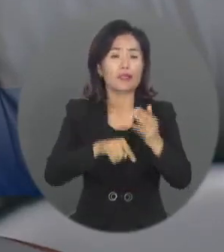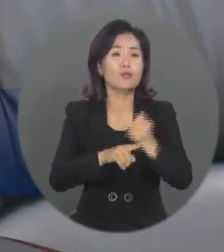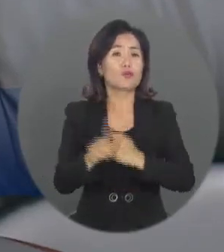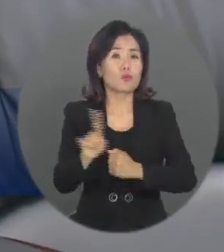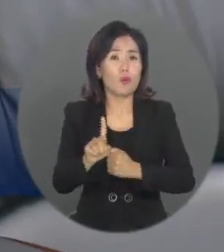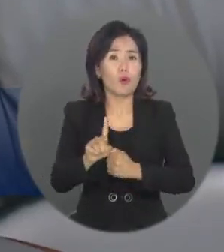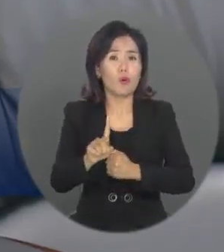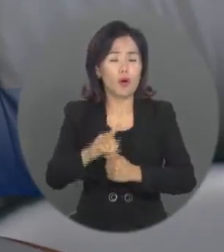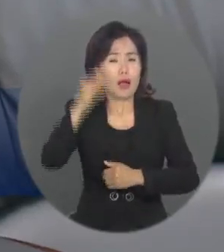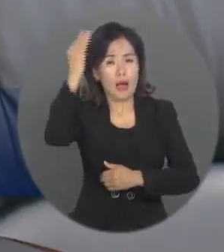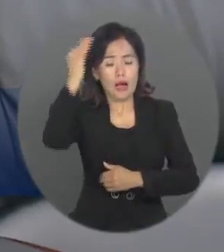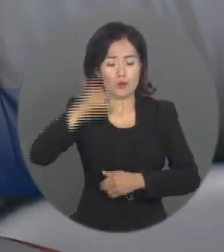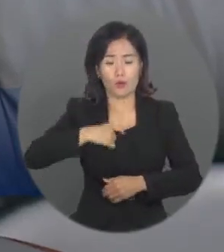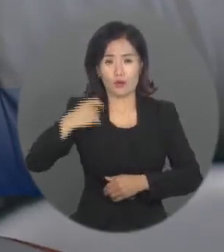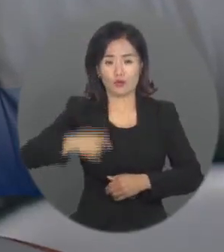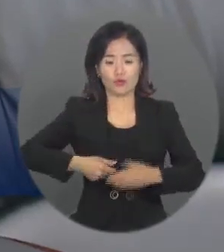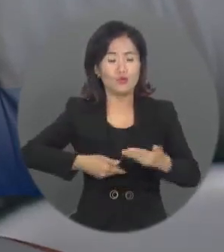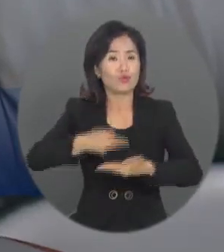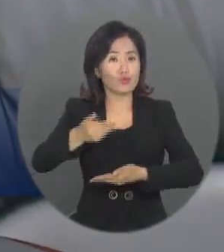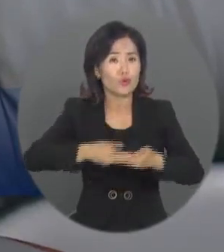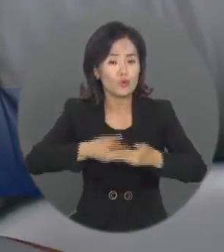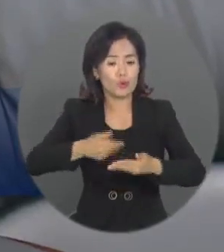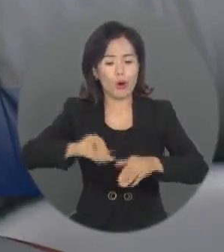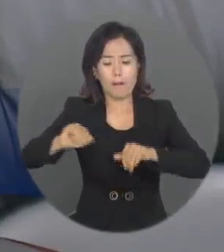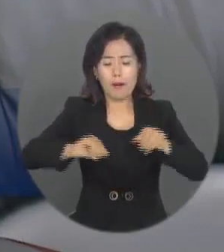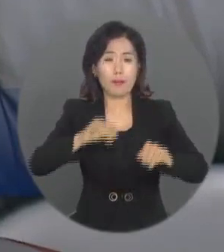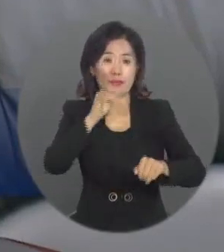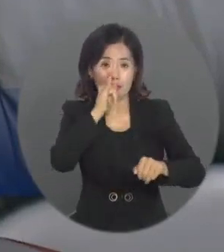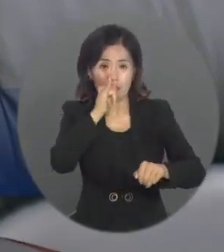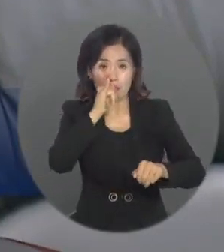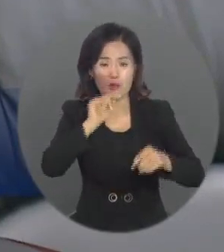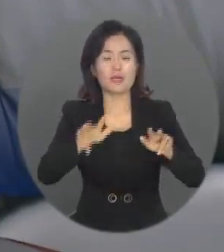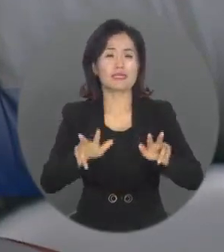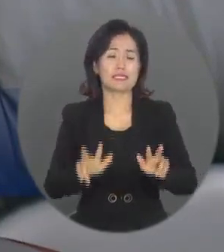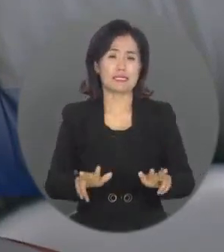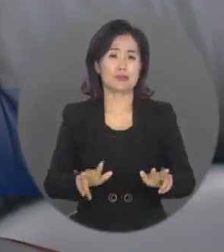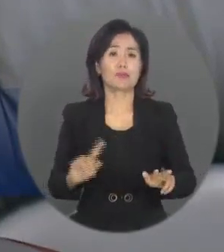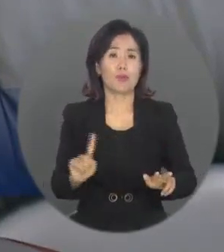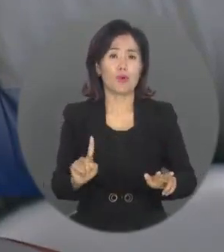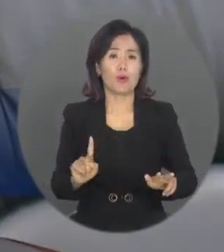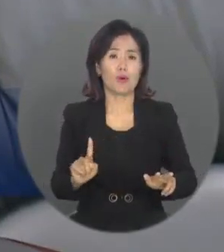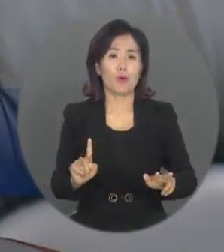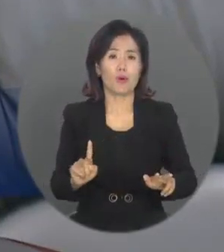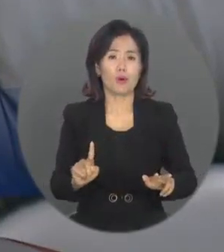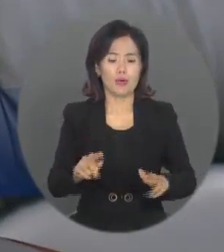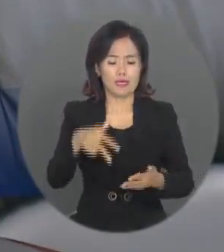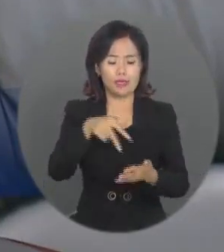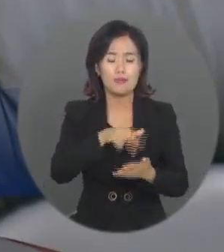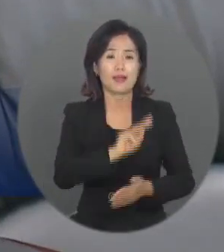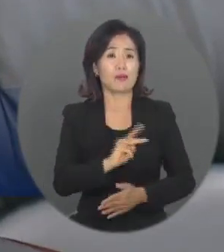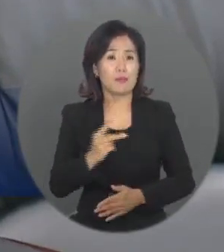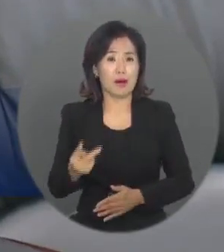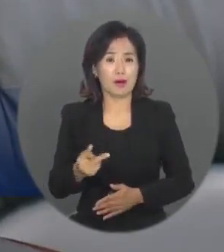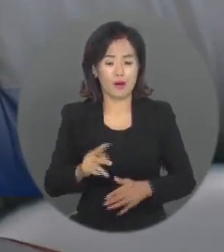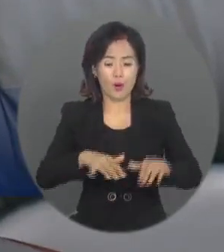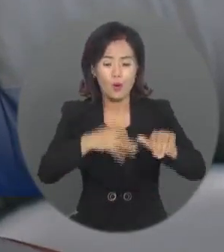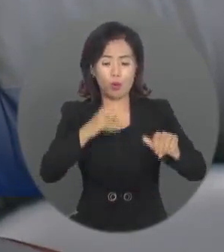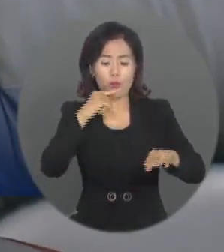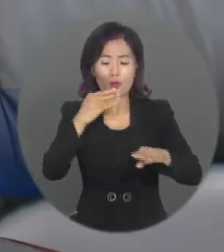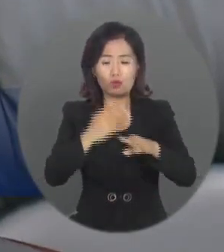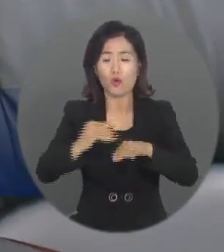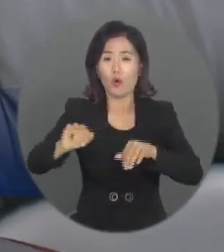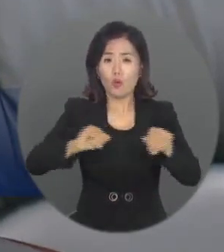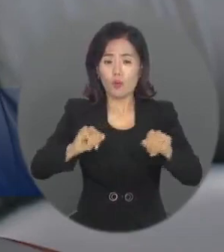그때는 한국과 중국의 교류가 활발하고 그러나 지금 저는 이제 신분이 바뀌어서 5.18